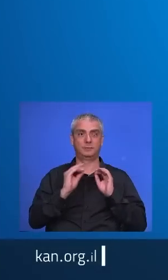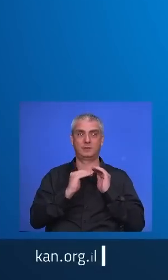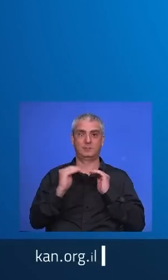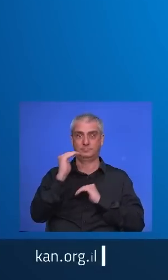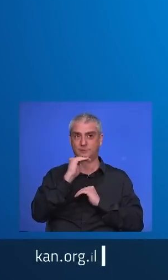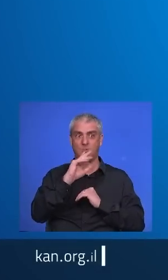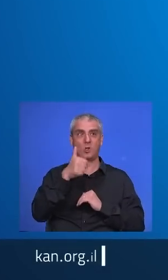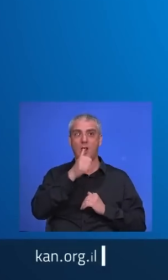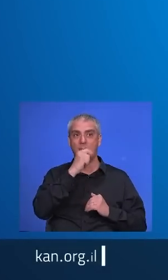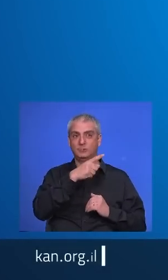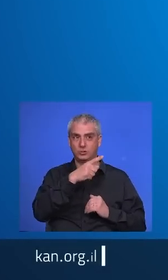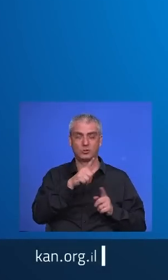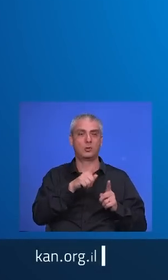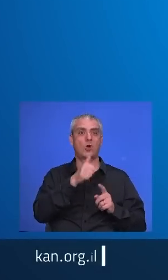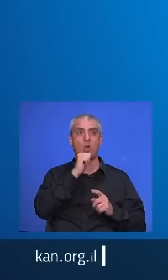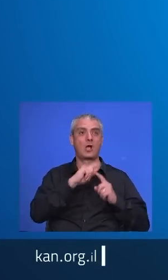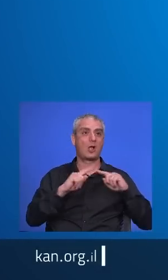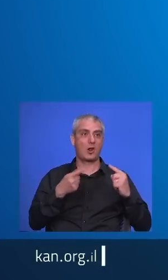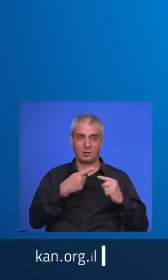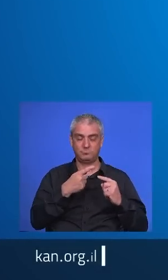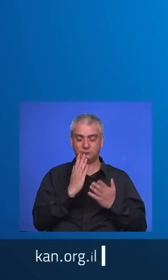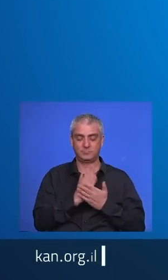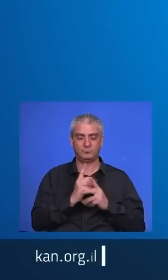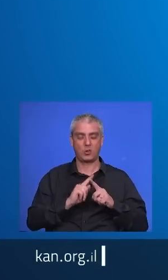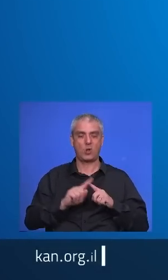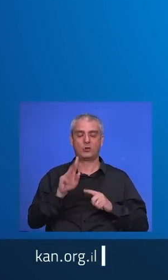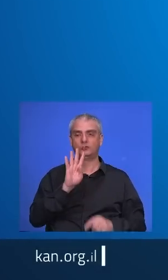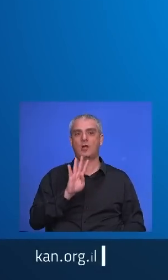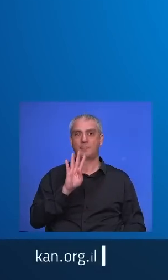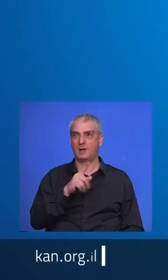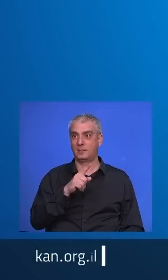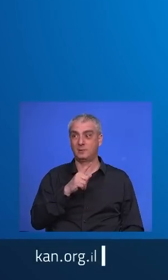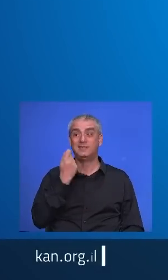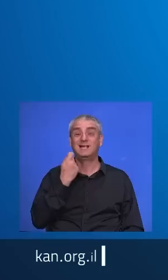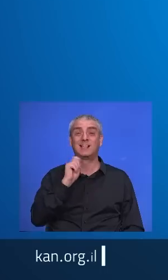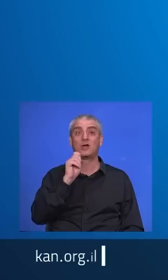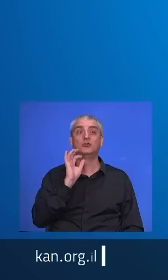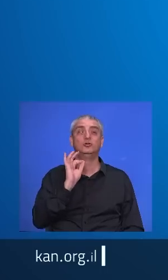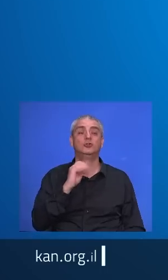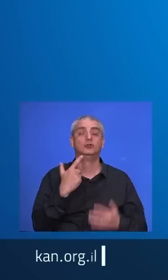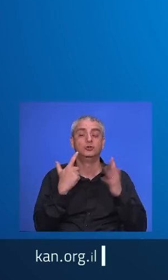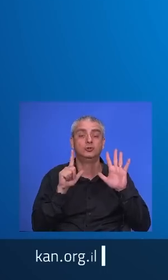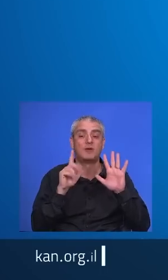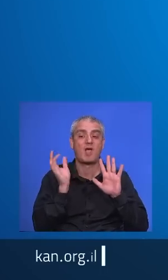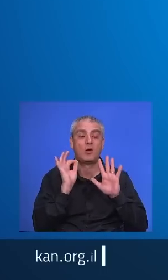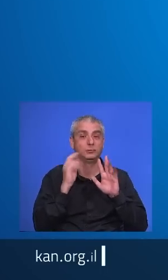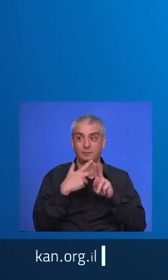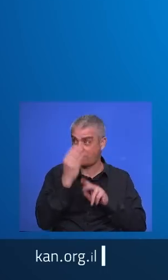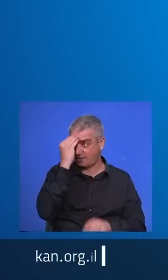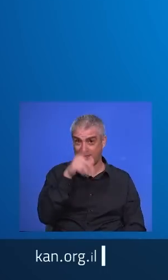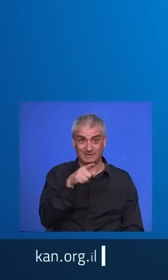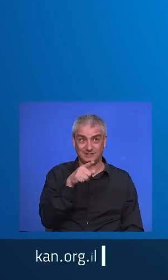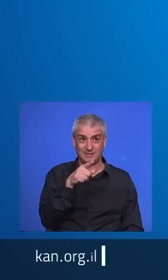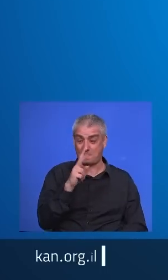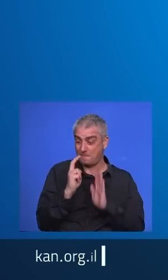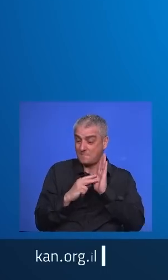של החברה כמו קוקה קולה ודומיו מאמצע חודש אפריל. מדובר בהתייקרות של 7%, ורק נזכיר שמס